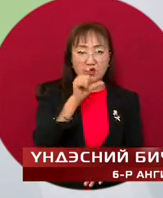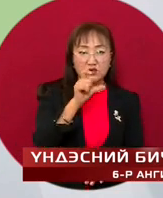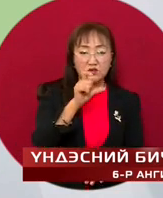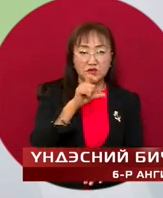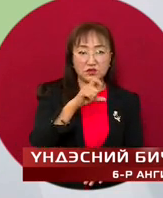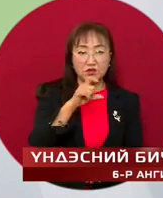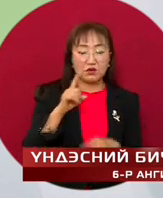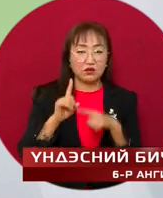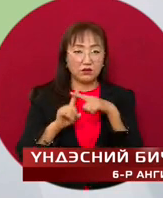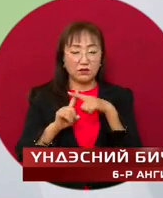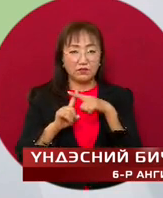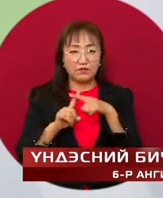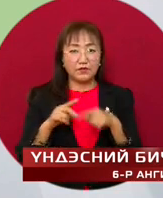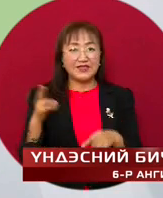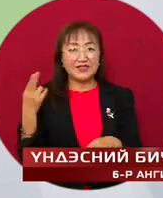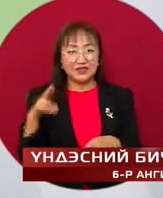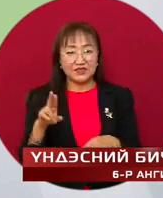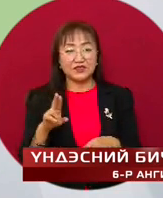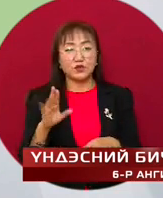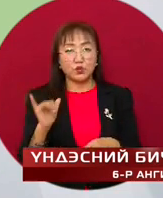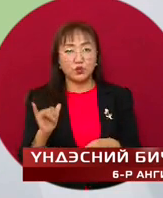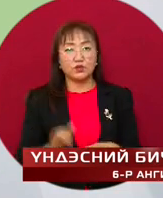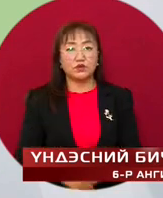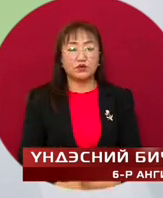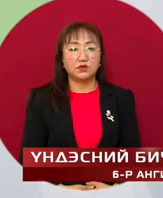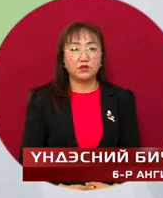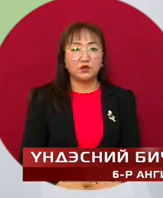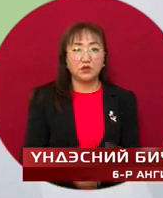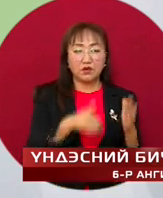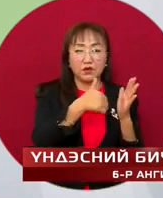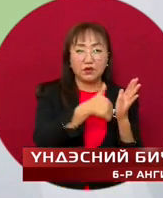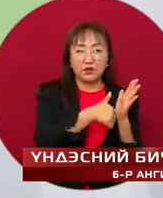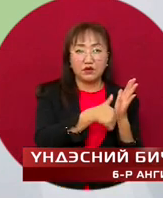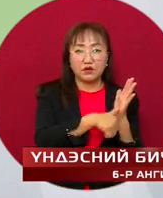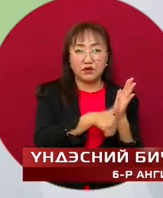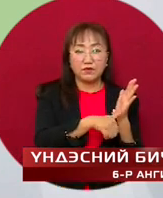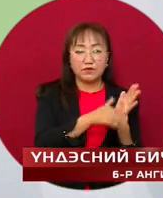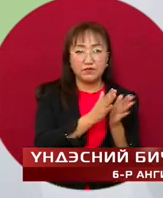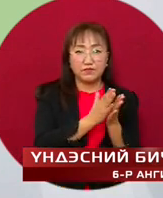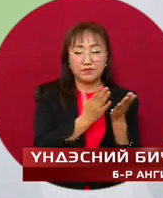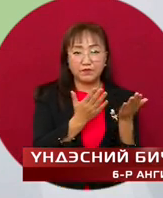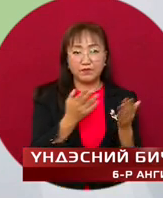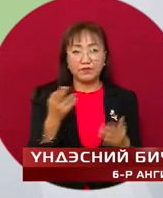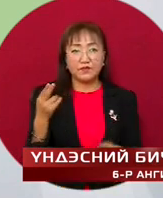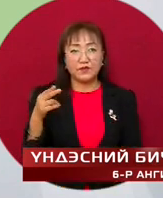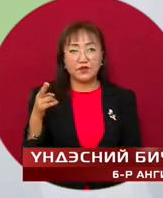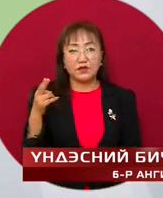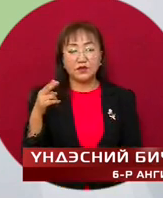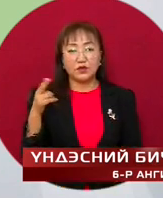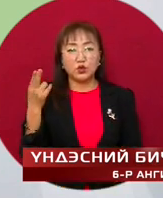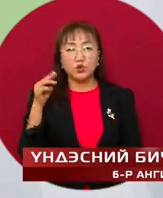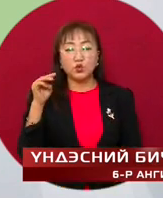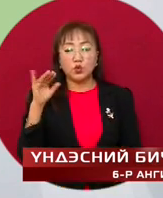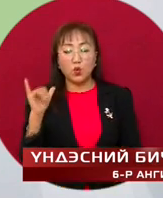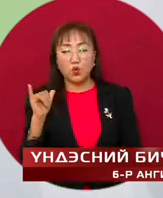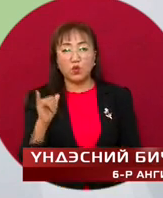учраас дуу нөхцөлийг залгсан байна. Дэвтэрт бичих. Хатуу дэвсгэрээр төгсөг учраас туу нөхцөлийг